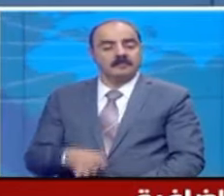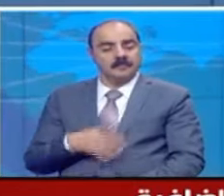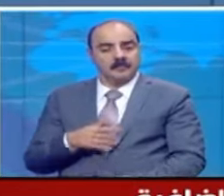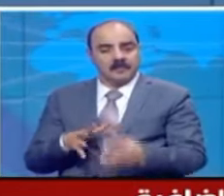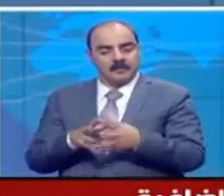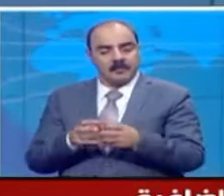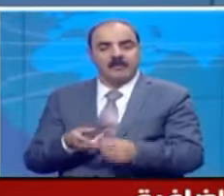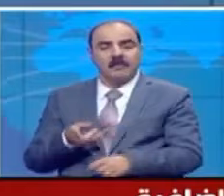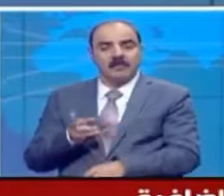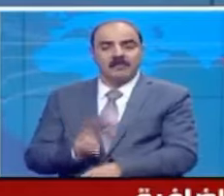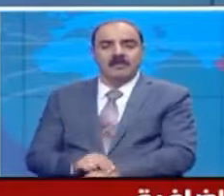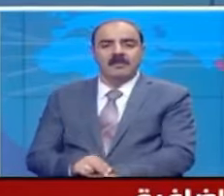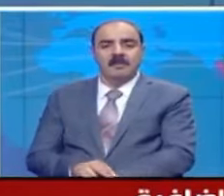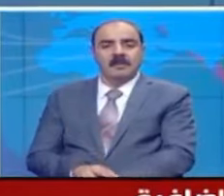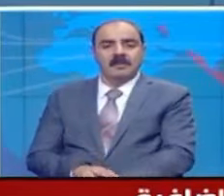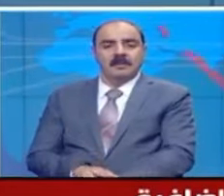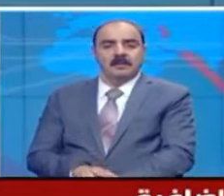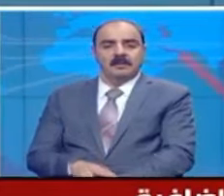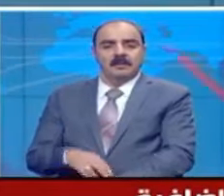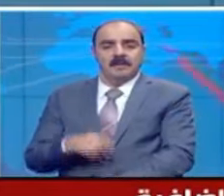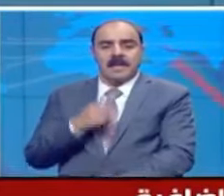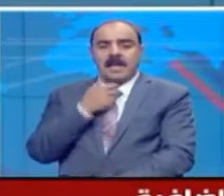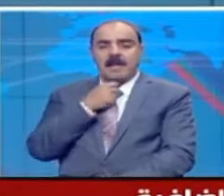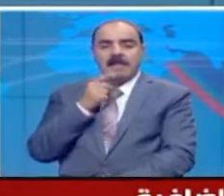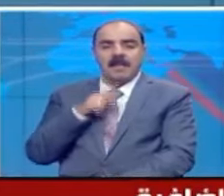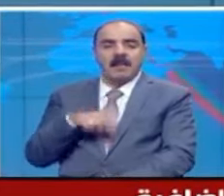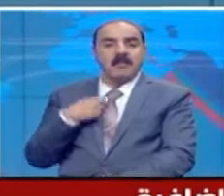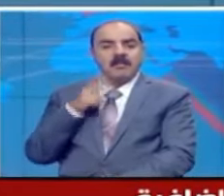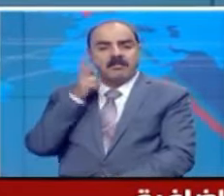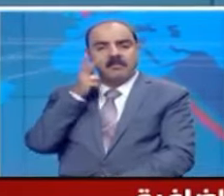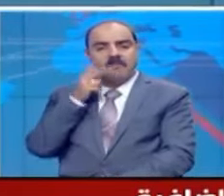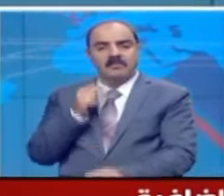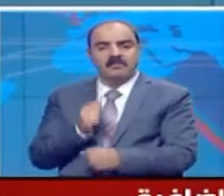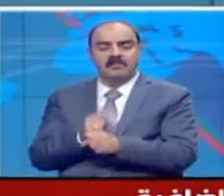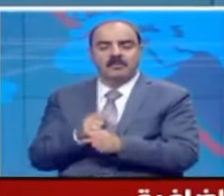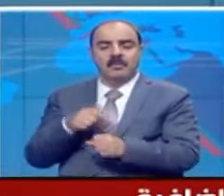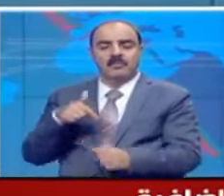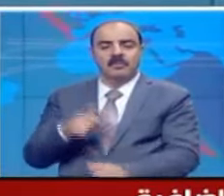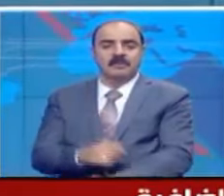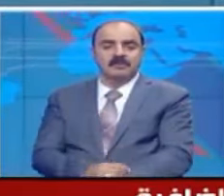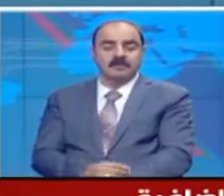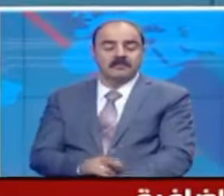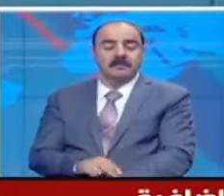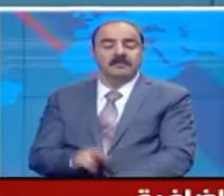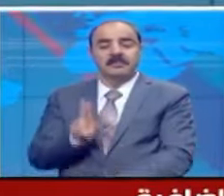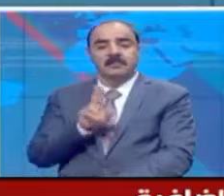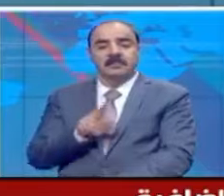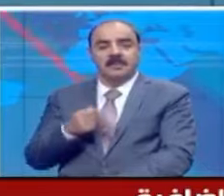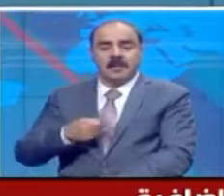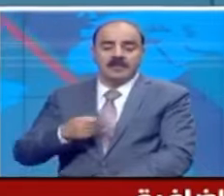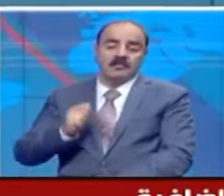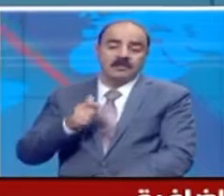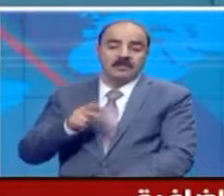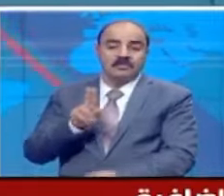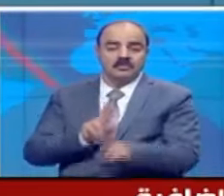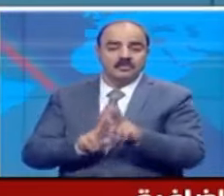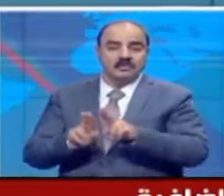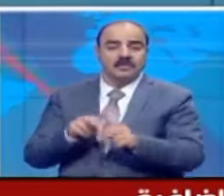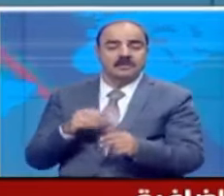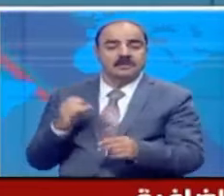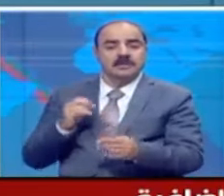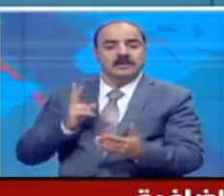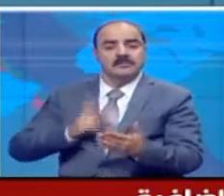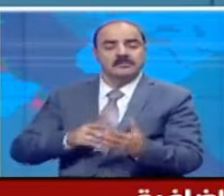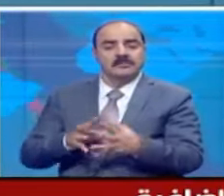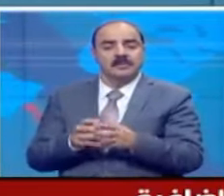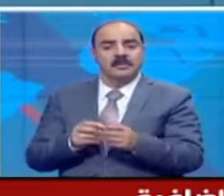وللمزيد من المتابعة أيضا ينضم إلينا هاتفين الأستاذ جمال رائف نائب مدير تحرير مجلة أكتوبر. أستاذ جمال بعد التحية، كيف ترى قرارات السيد